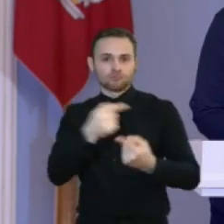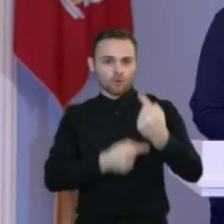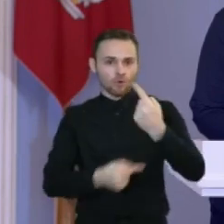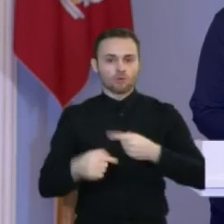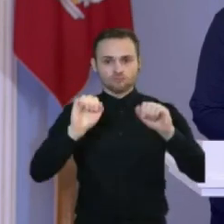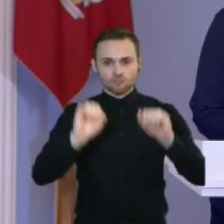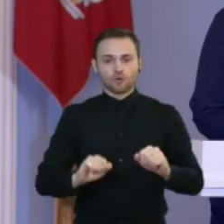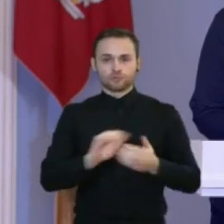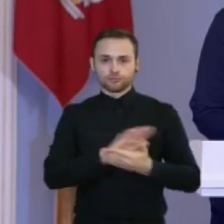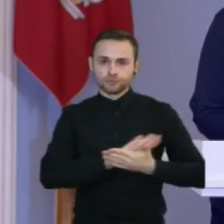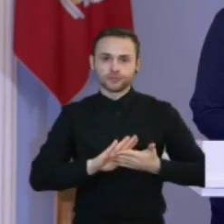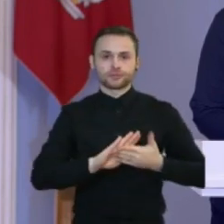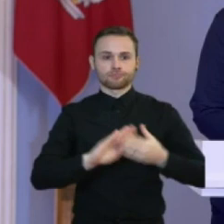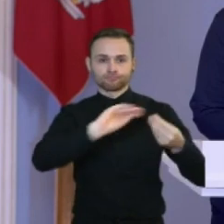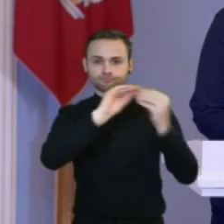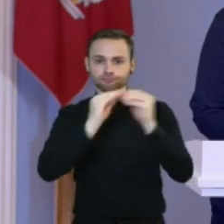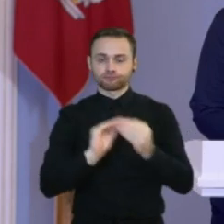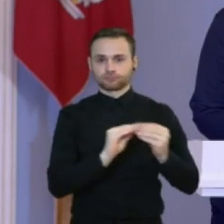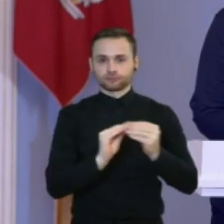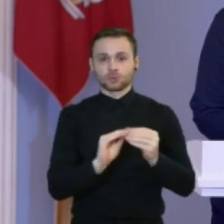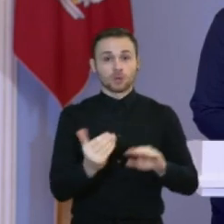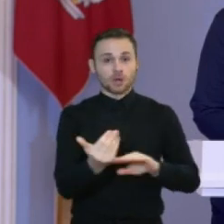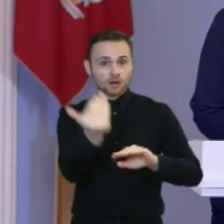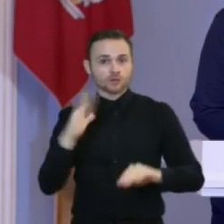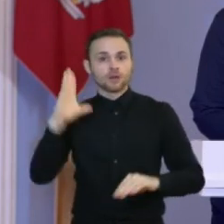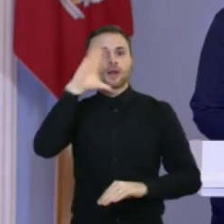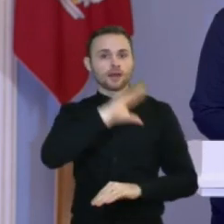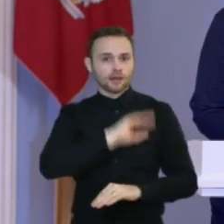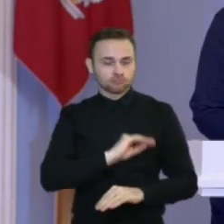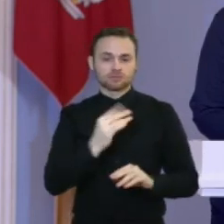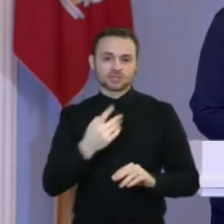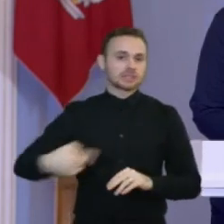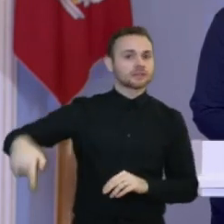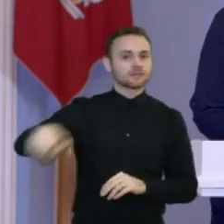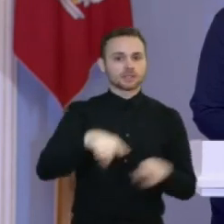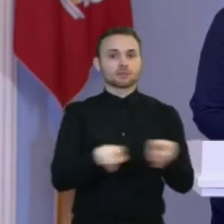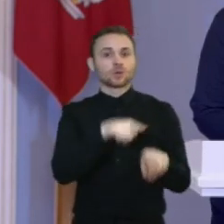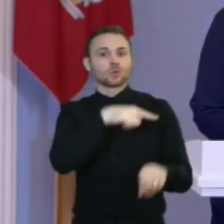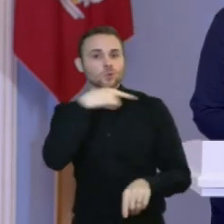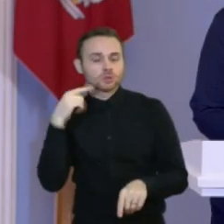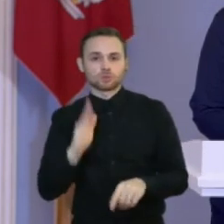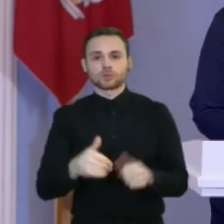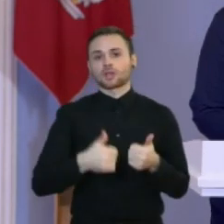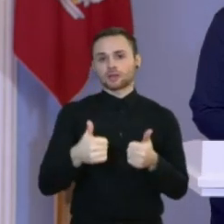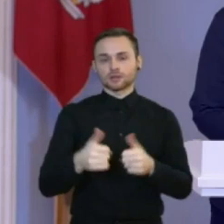stalo. Ir kuo anksčiau pajėgsime tai padaryti, tuo visoms pusėms, įskaitant į Rusiją, bus geriau.